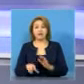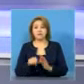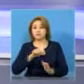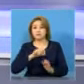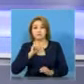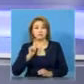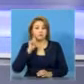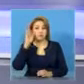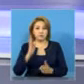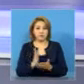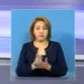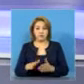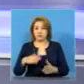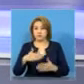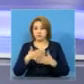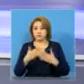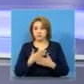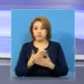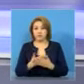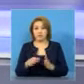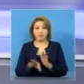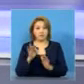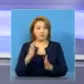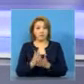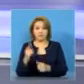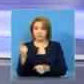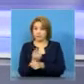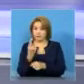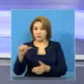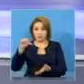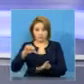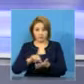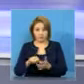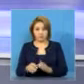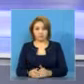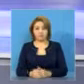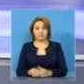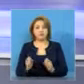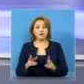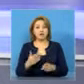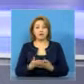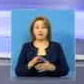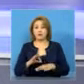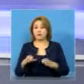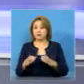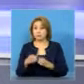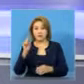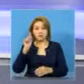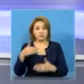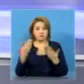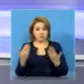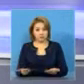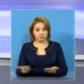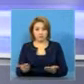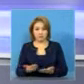утра самый оживленный. Среди избирателей есть и те, кто впервые принял участие в выборах. Как обстоят дела на участке, узнаем прямо